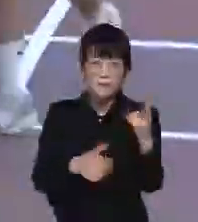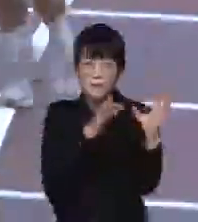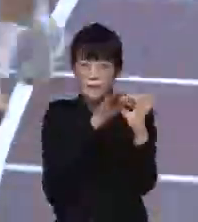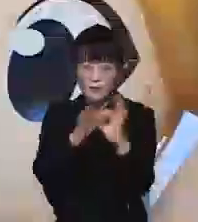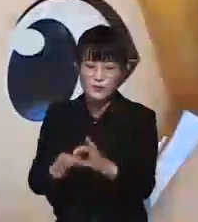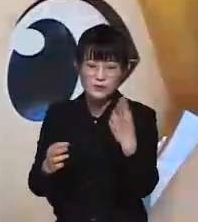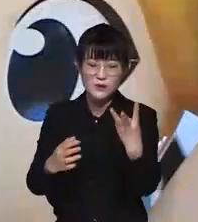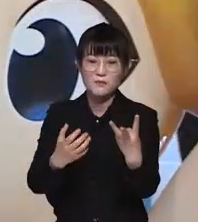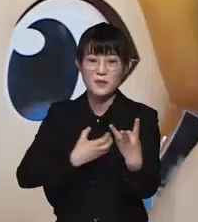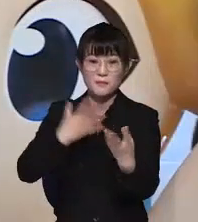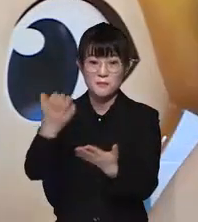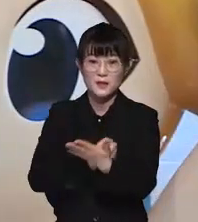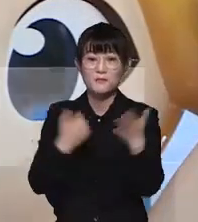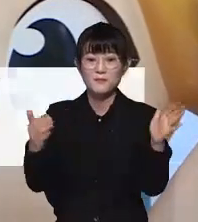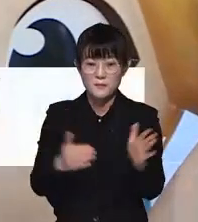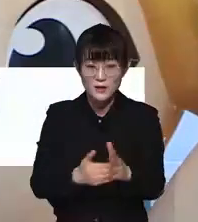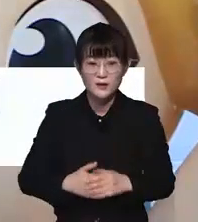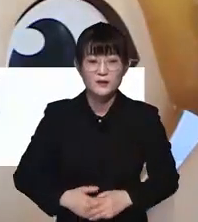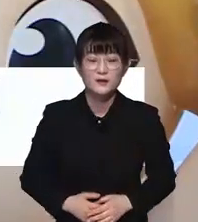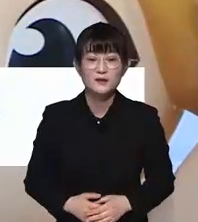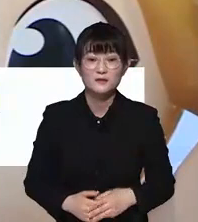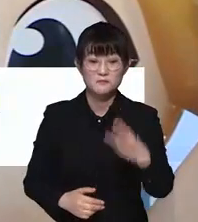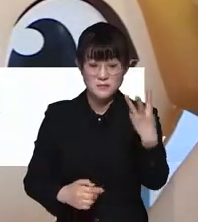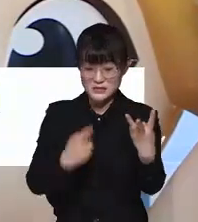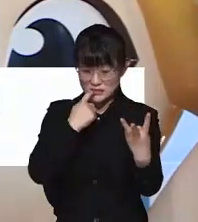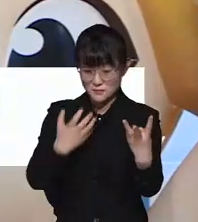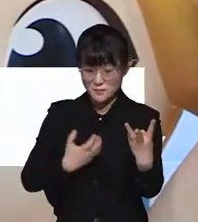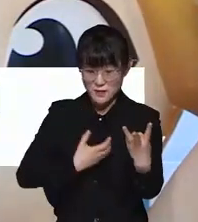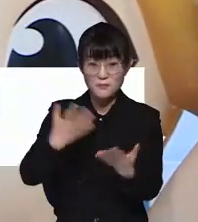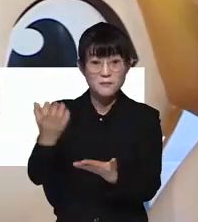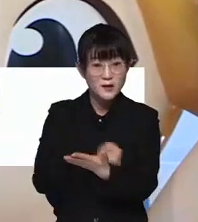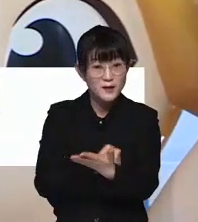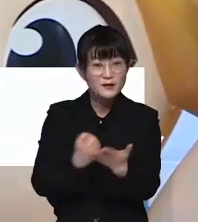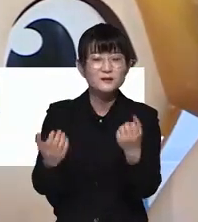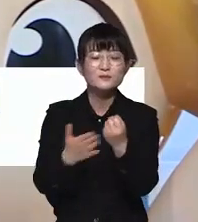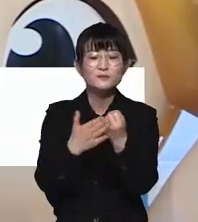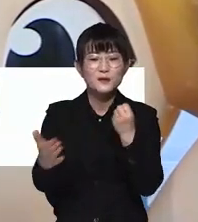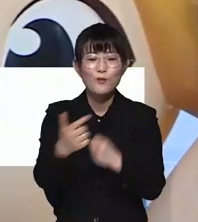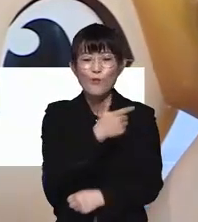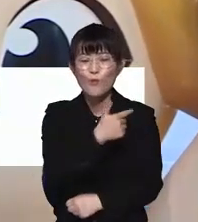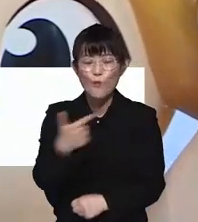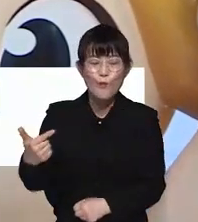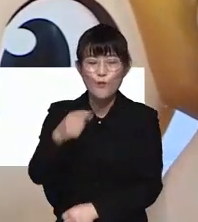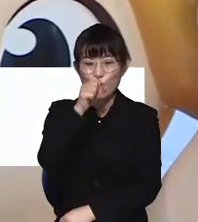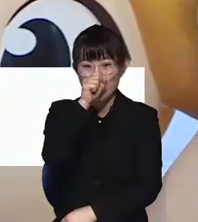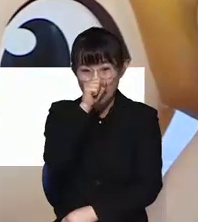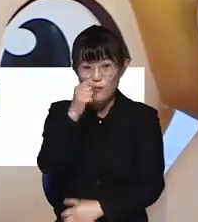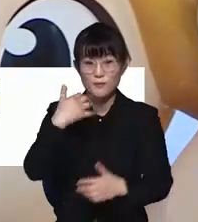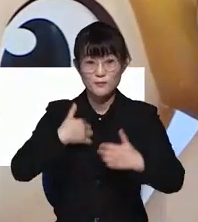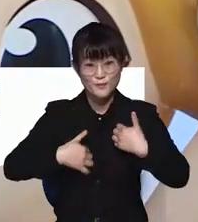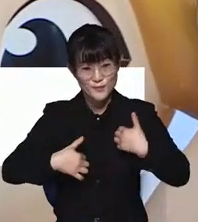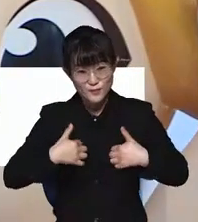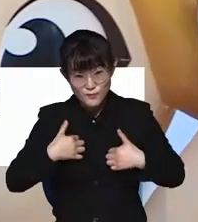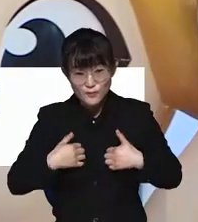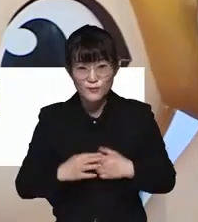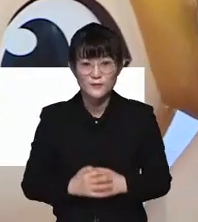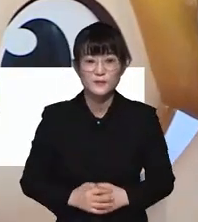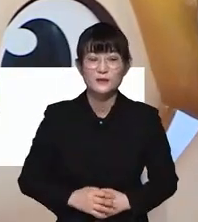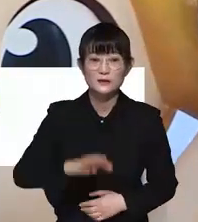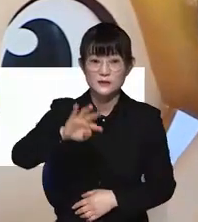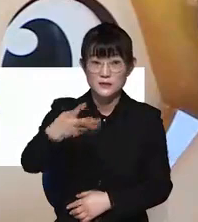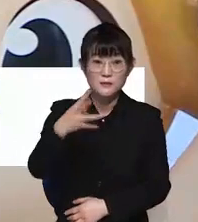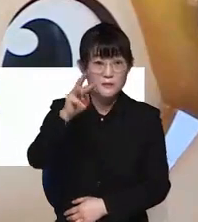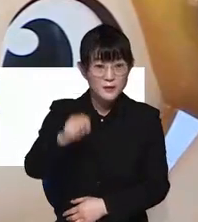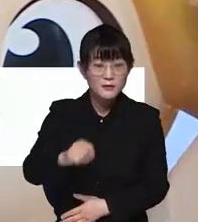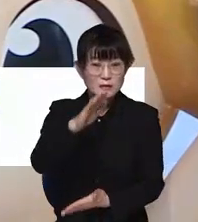달성했습니다. 3관왕이라는 성적을 낼 수 있어서 너무 영광스럽고 기쁘고